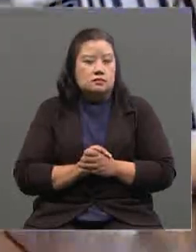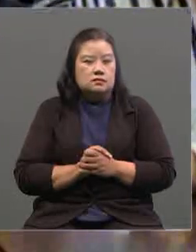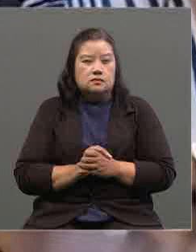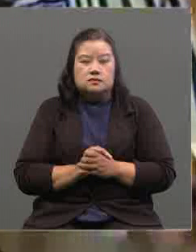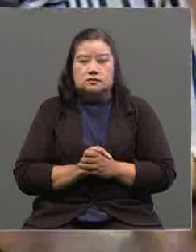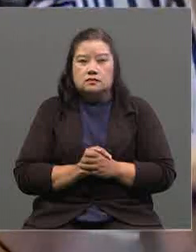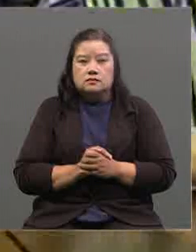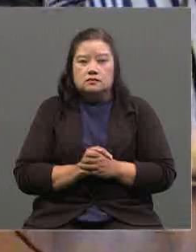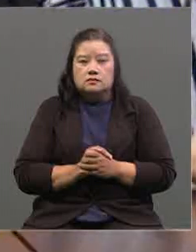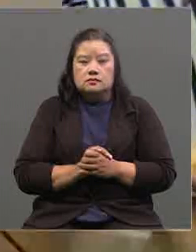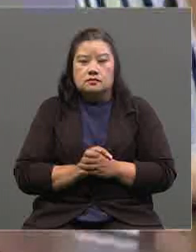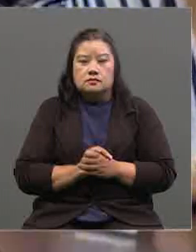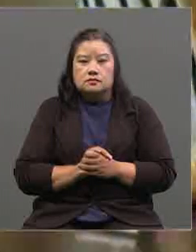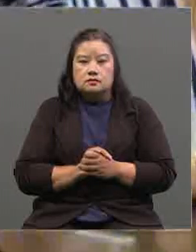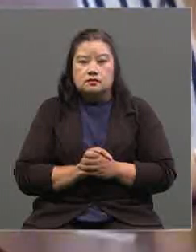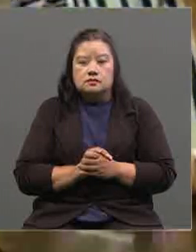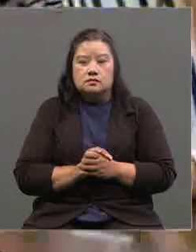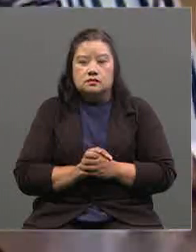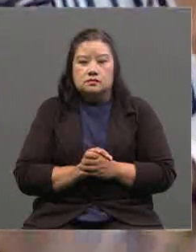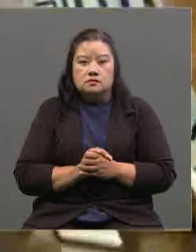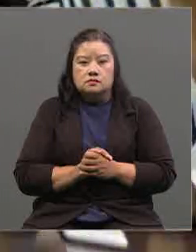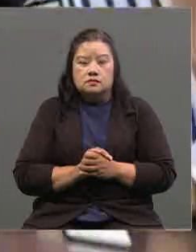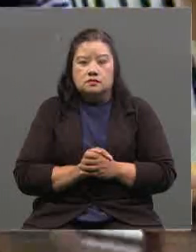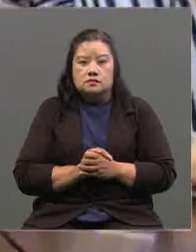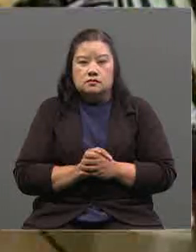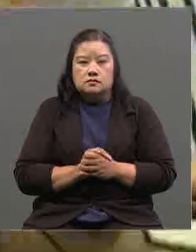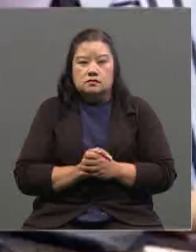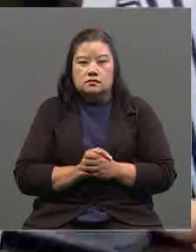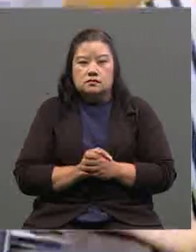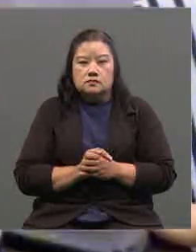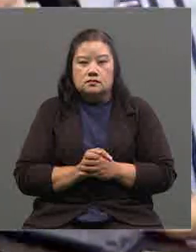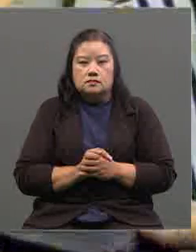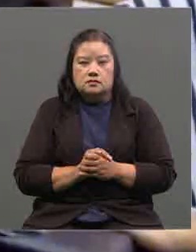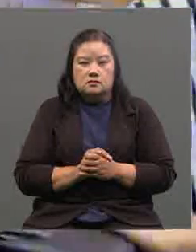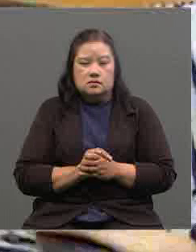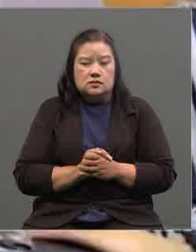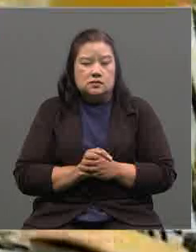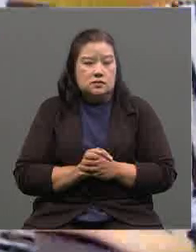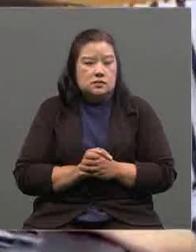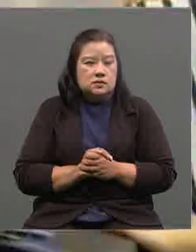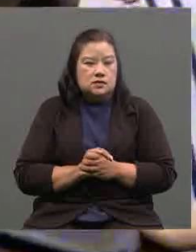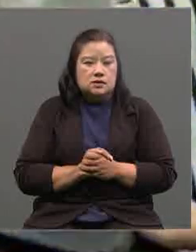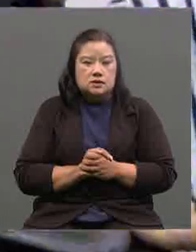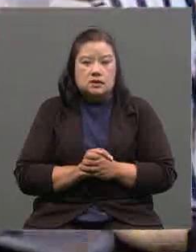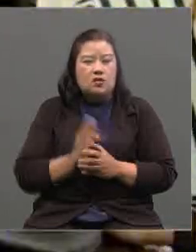314 670ก็400กว่าก็ผ่านด่าน375ได